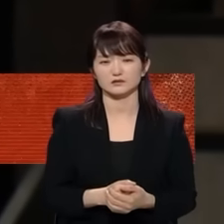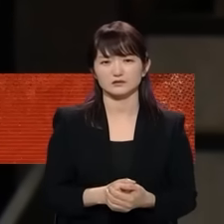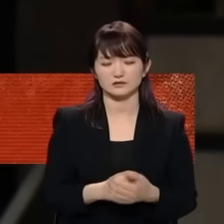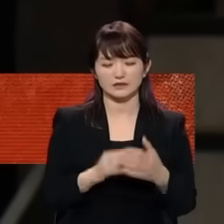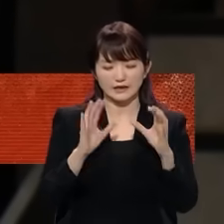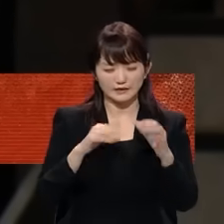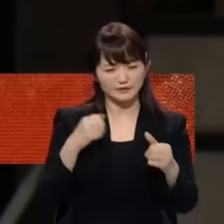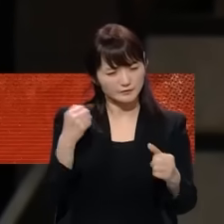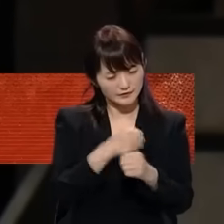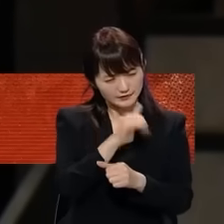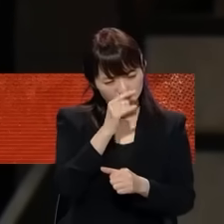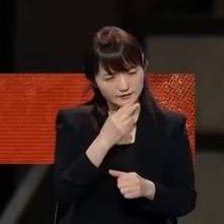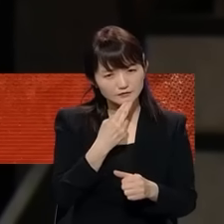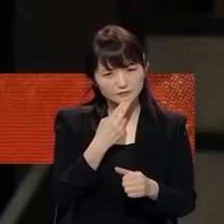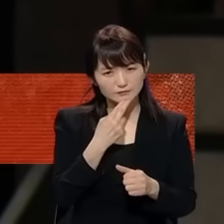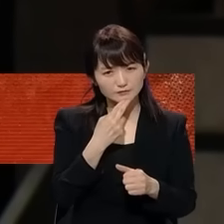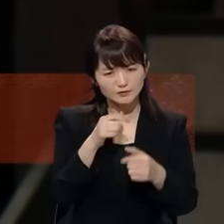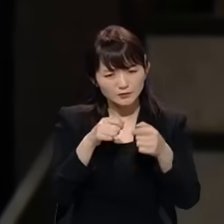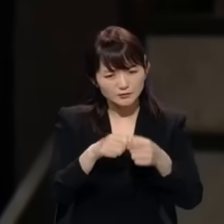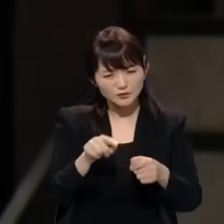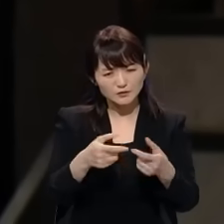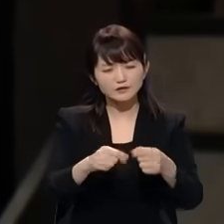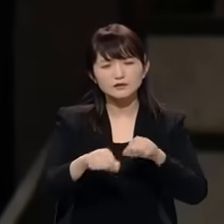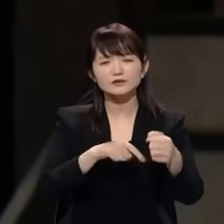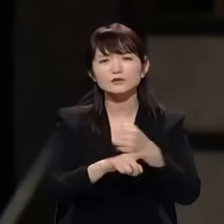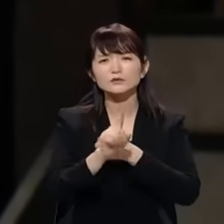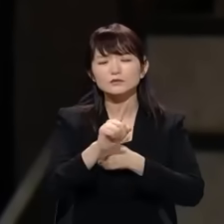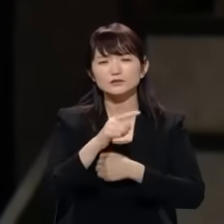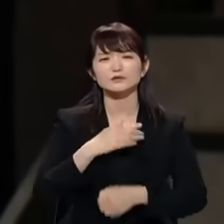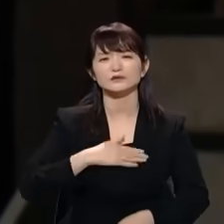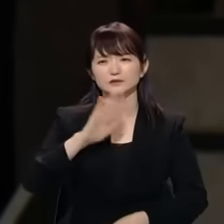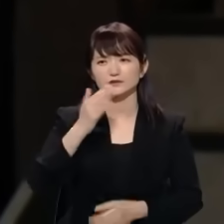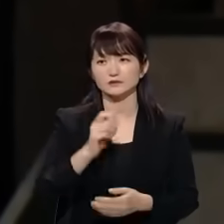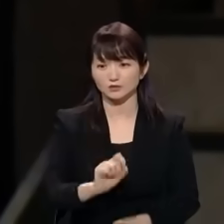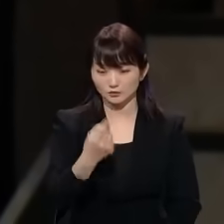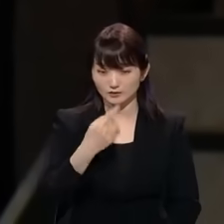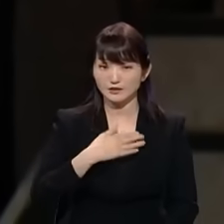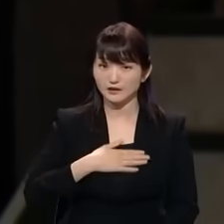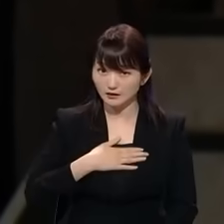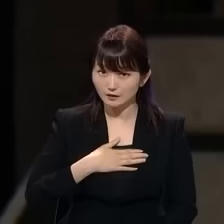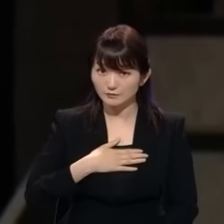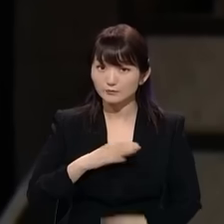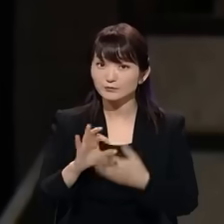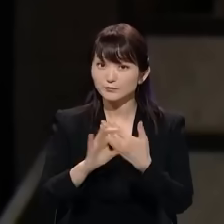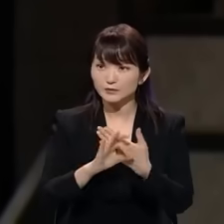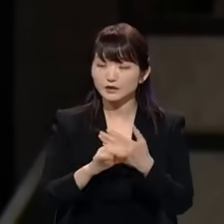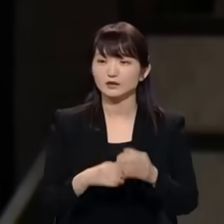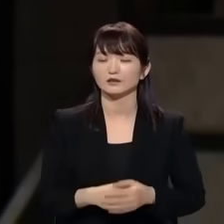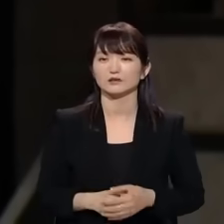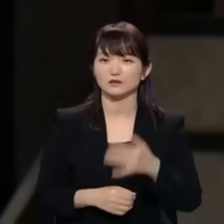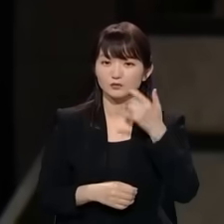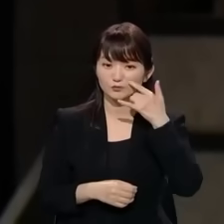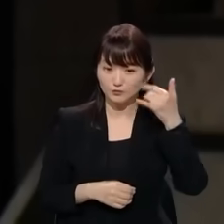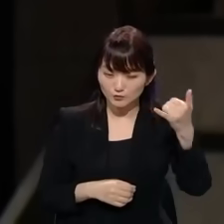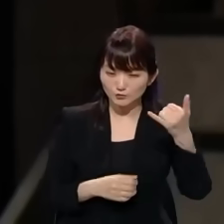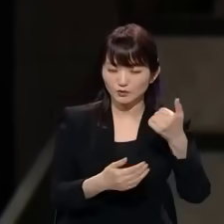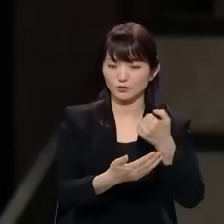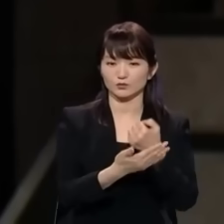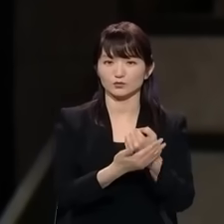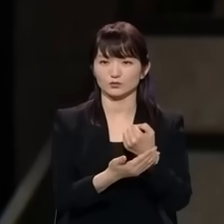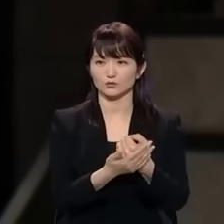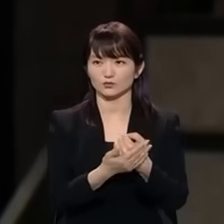등등 하여튼 면밀하게 왜 이런 행동이 일어나는지를 알아야 되고 원인을 확실히 알면 양육자가 협조해주는